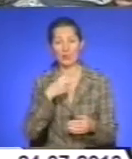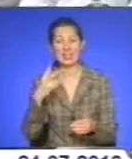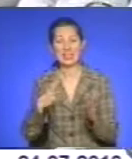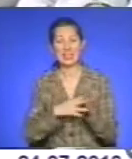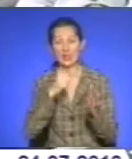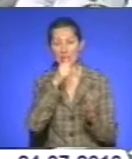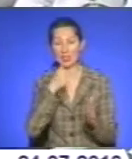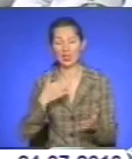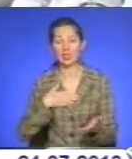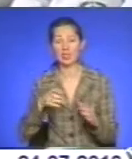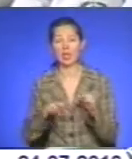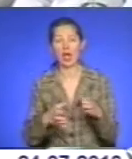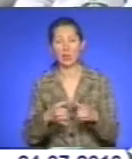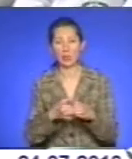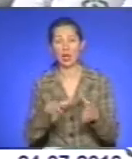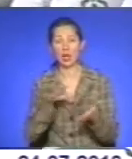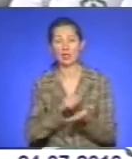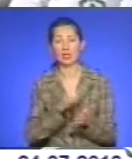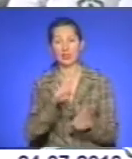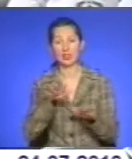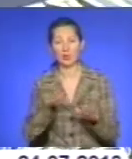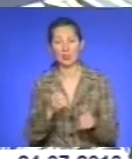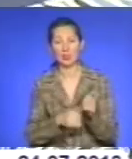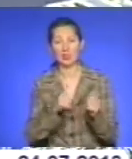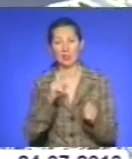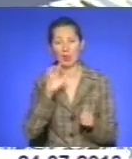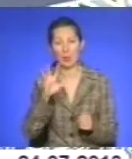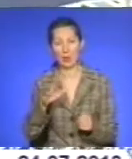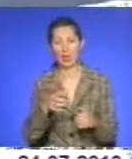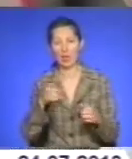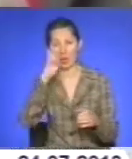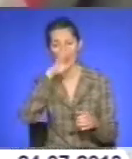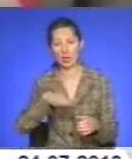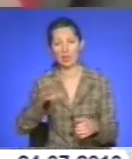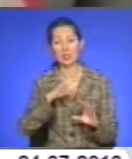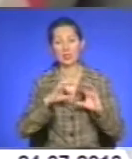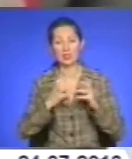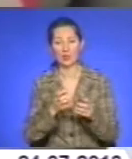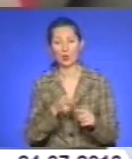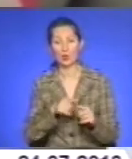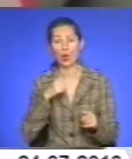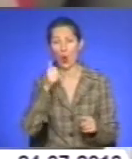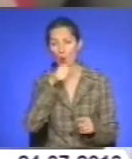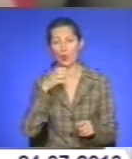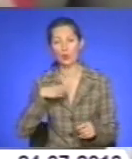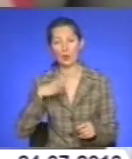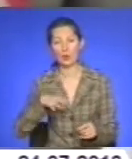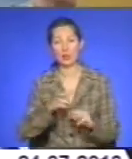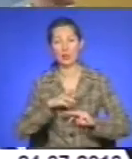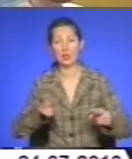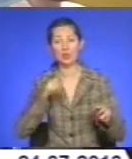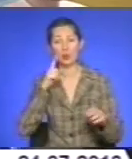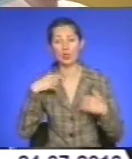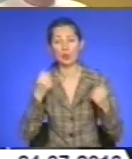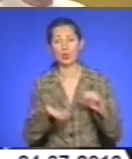Наша збірна посіла 4-те місце серед 105 країн світу. Цього року, сподівається у Міністерстві молоді та спорту, результат буде,